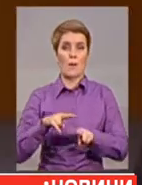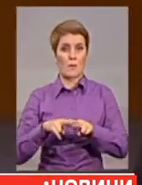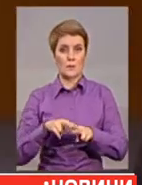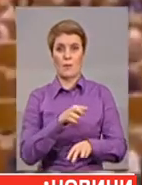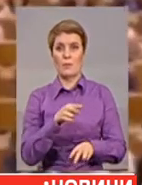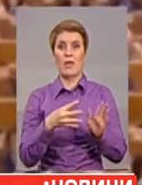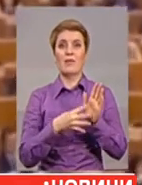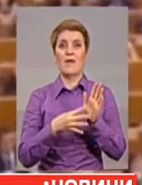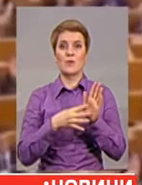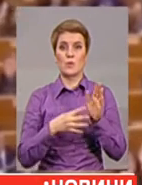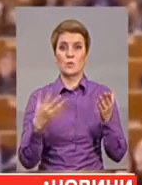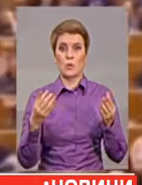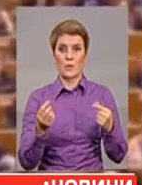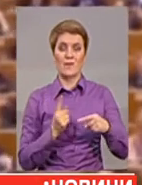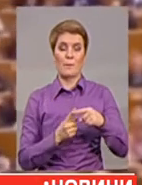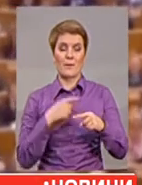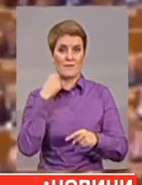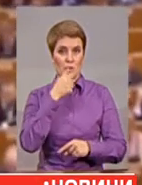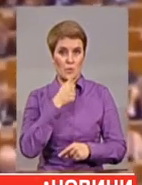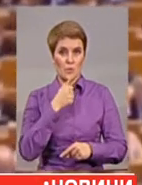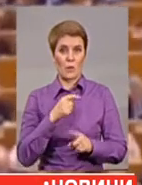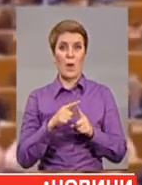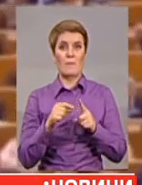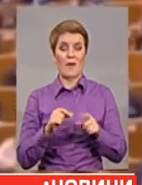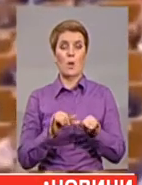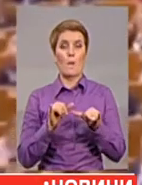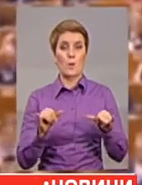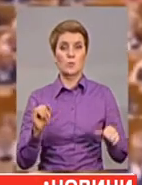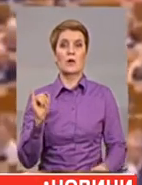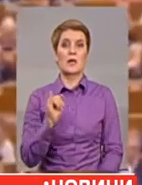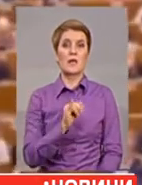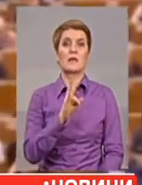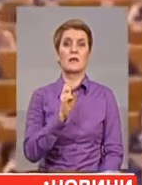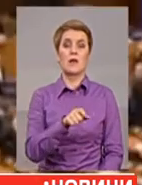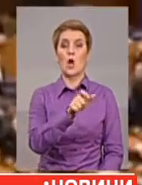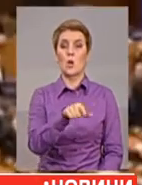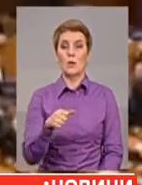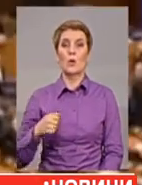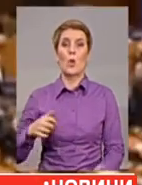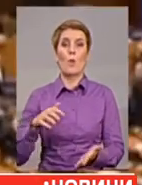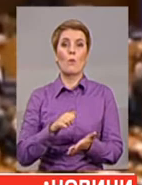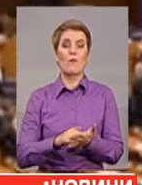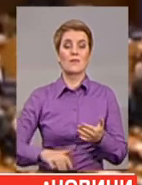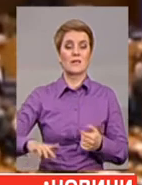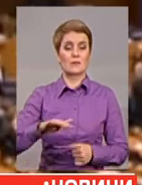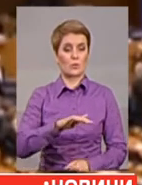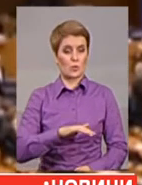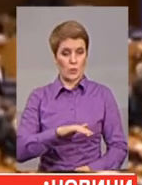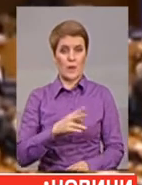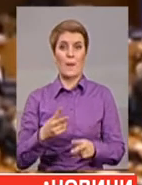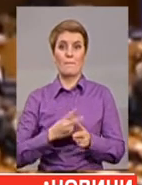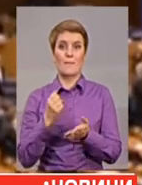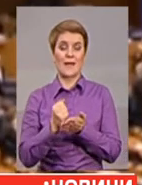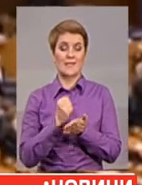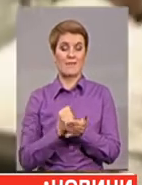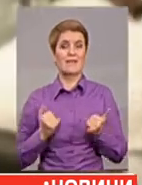за півроку. Правила поширюються і на громадян з окупованих територій, повідомив очільник МЗС Грузії Міхаїл Джанелідзе. Безвіз для